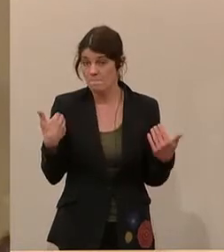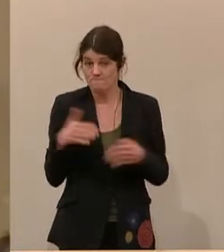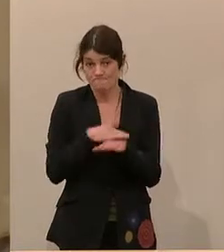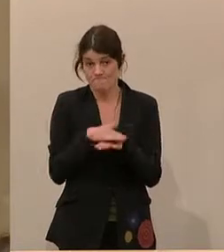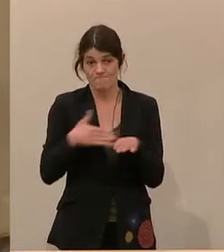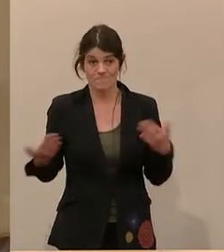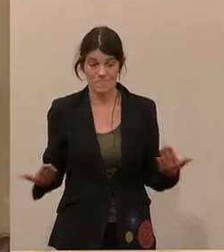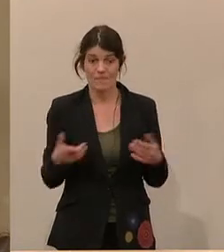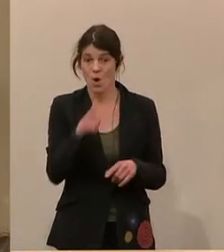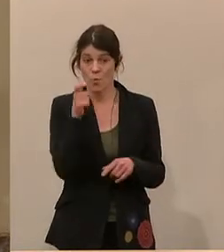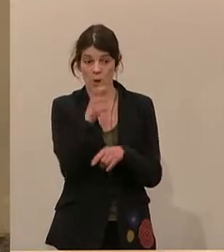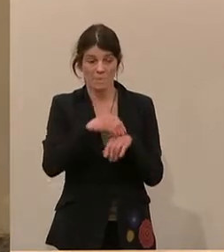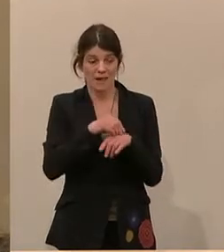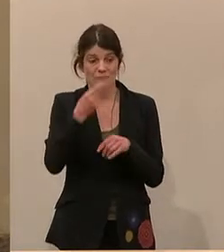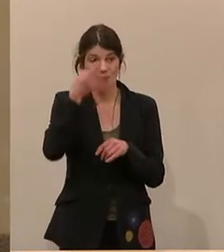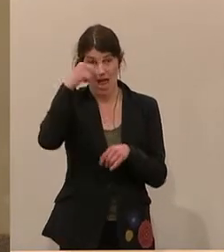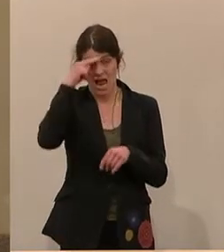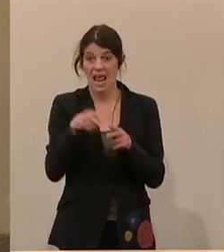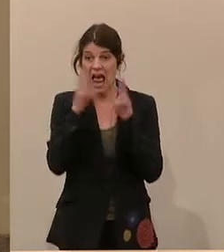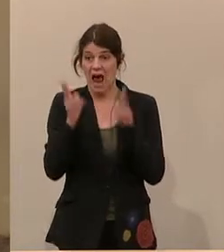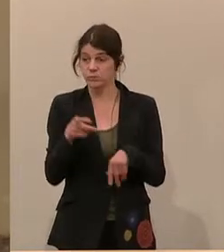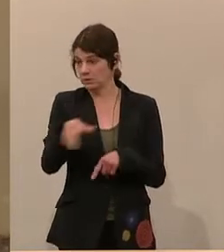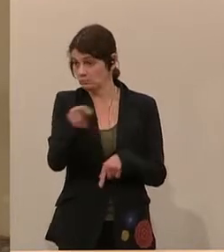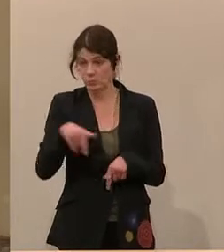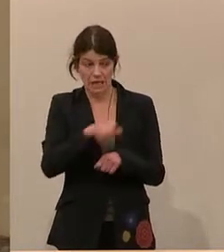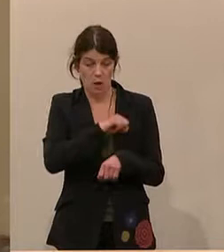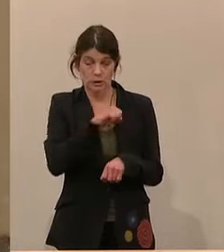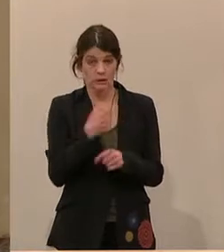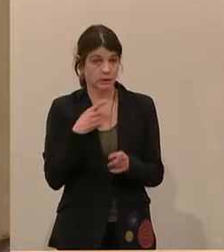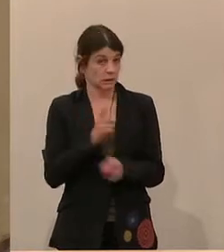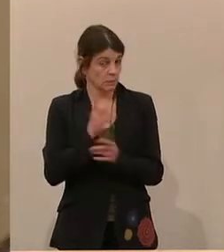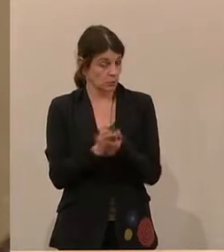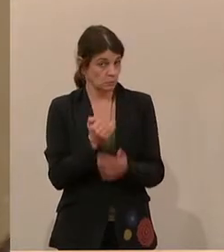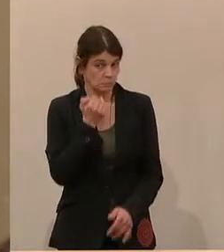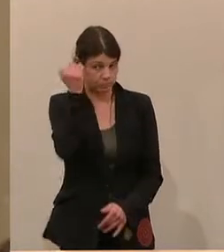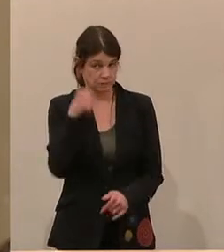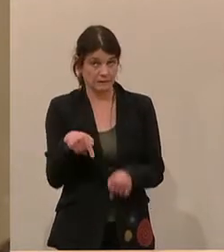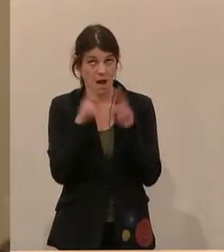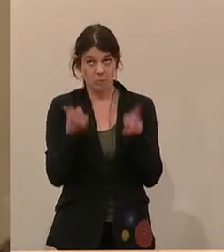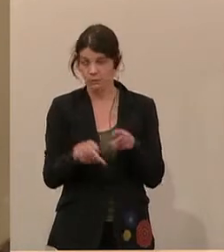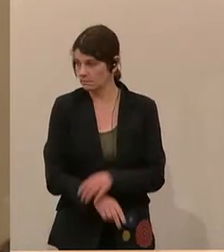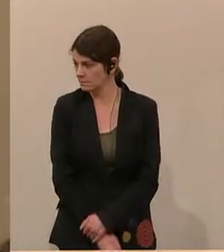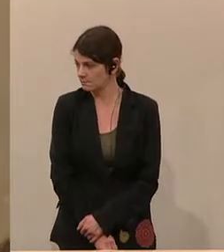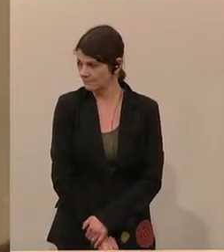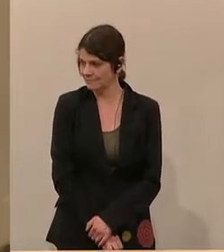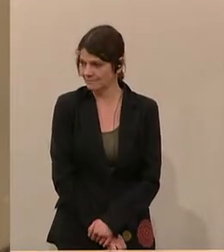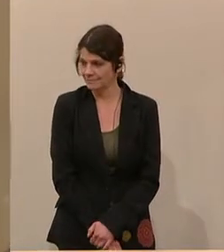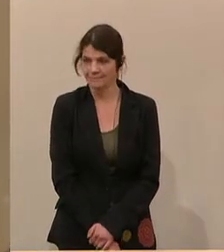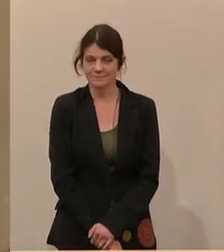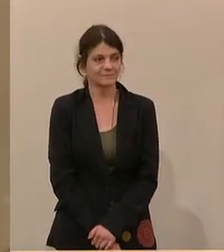Sie die Wortmeldung des Abgeordneten Hauser ertragen mussten. Ich geniere mich für solche in diesem Haus.